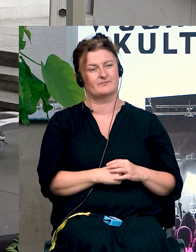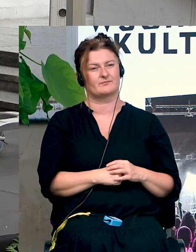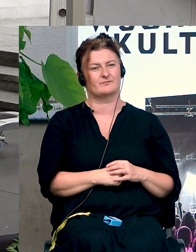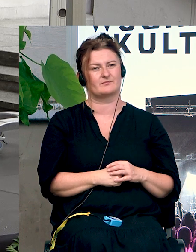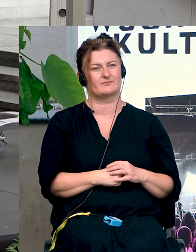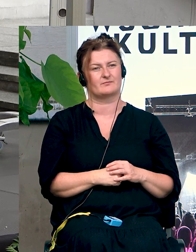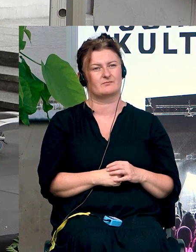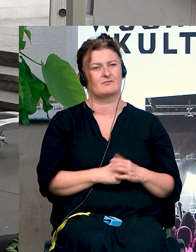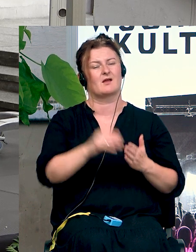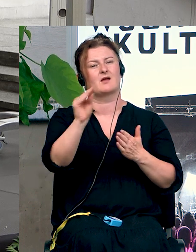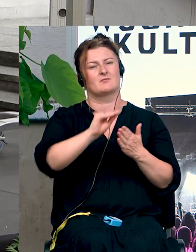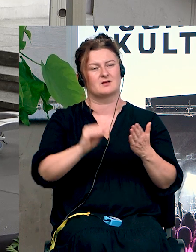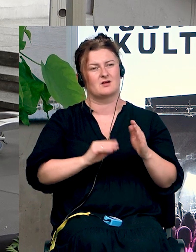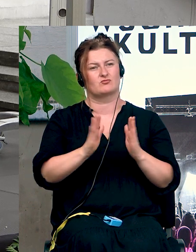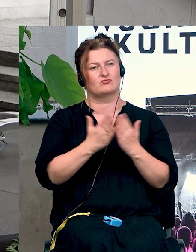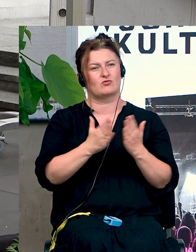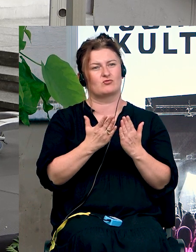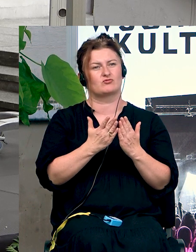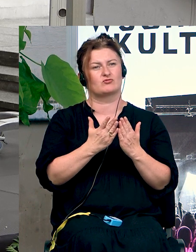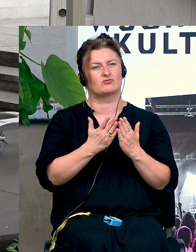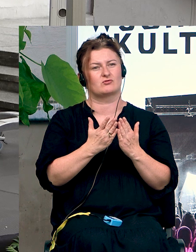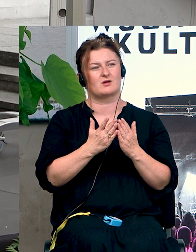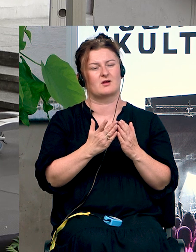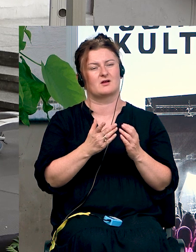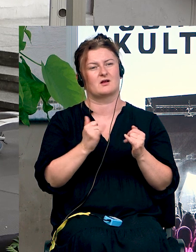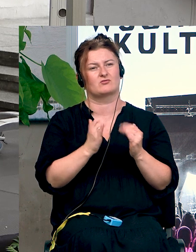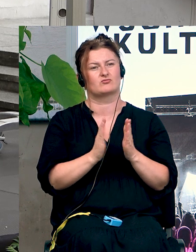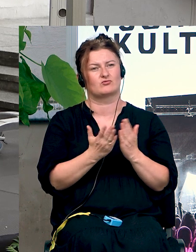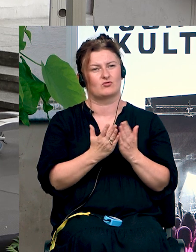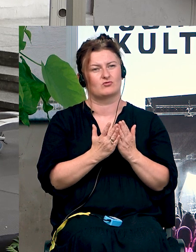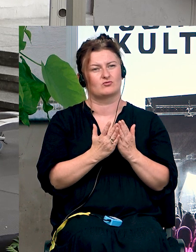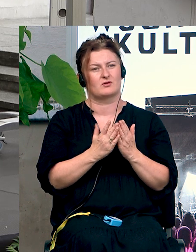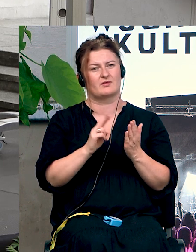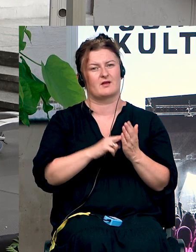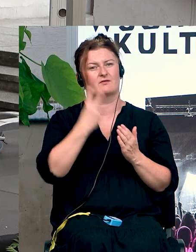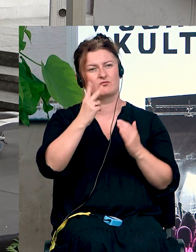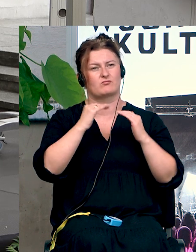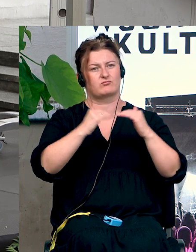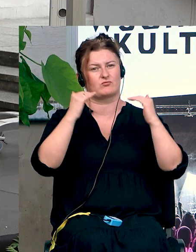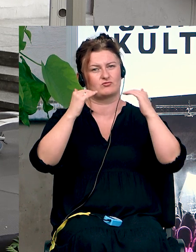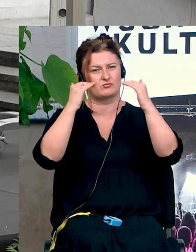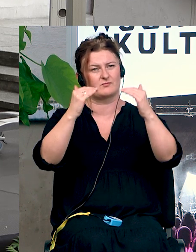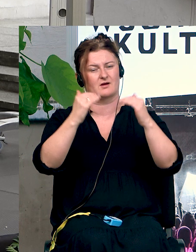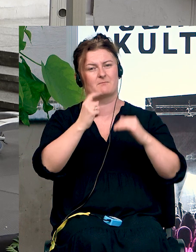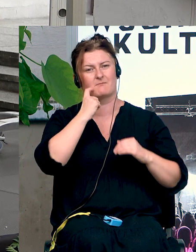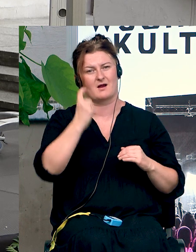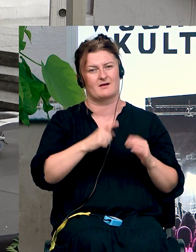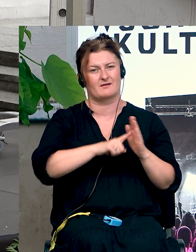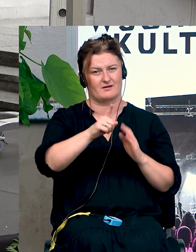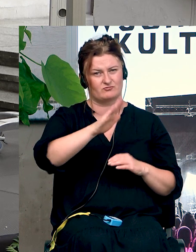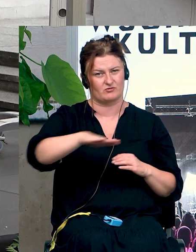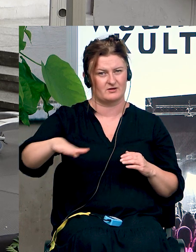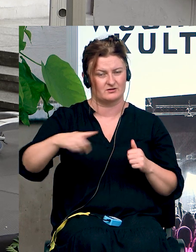Pisała tę książkę jak książkę na dwa rівні, jak kasku dla dzieci,